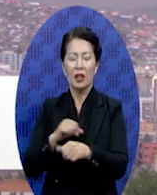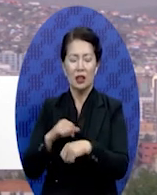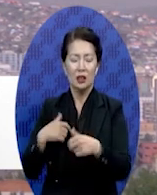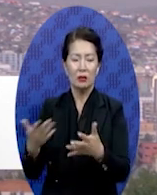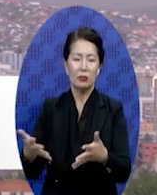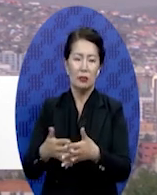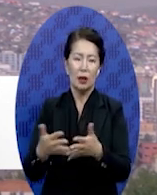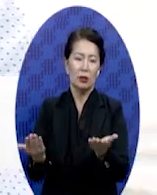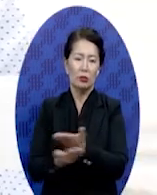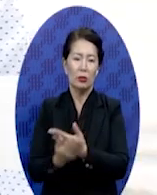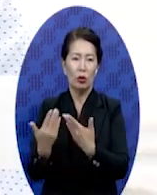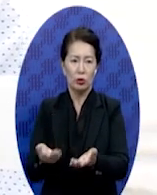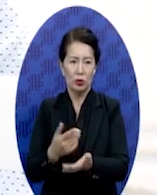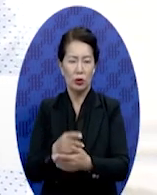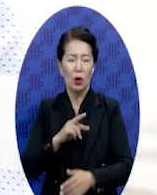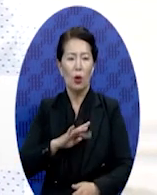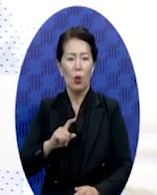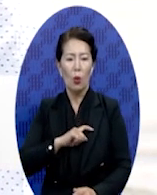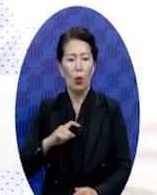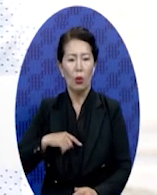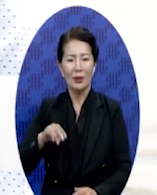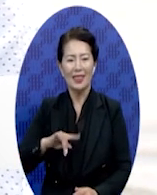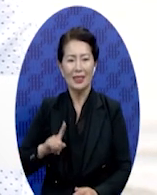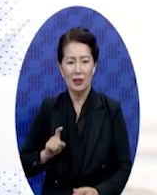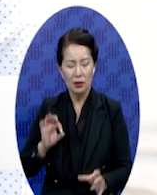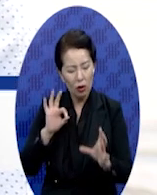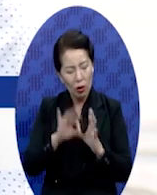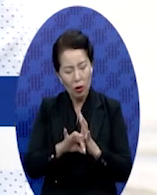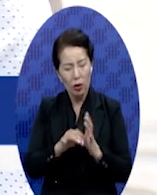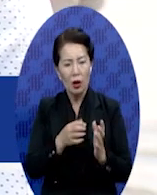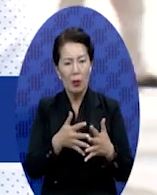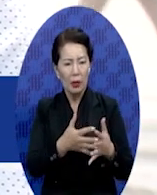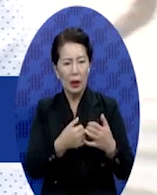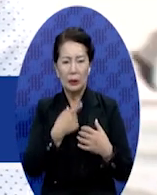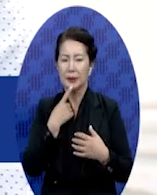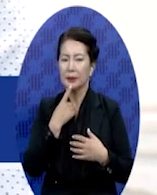байгаагаа ярьсан юм. За хувь лизингээр ингээд явхад бол бас жоохон хүндрэлтэй юм бол